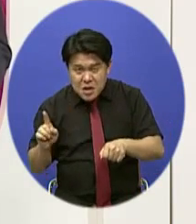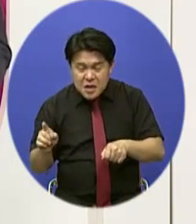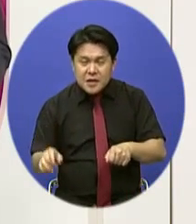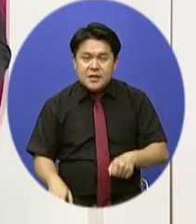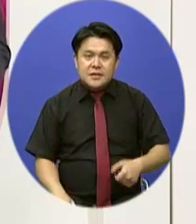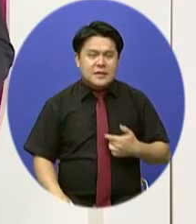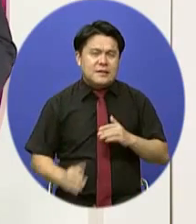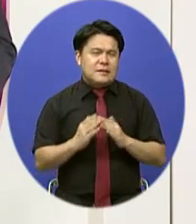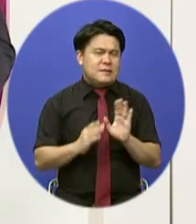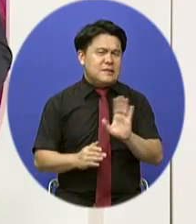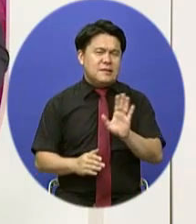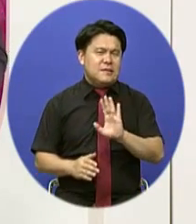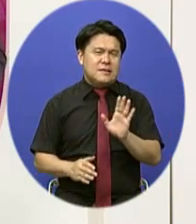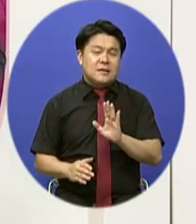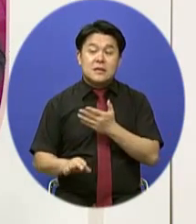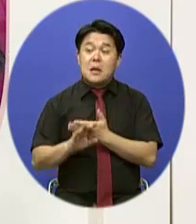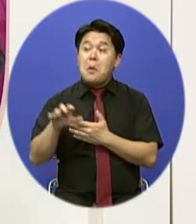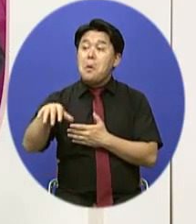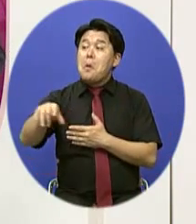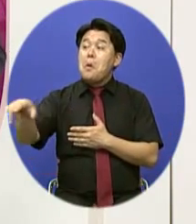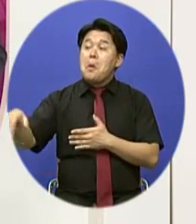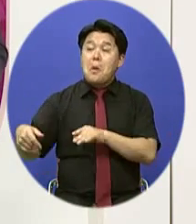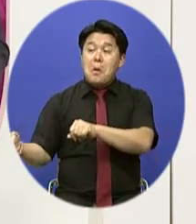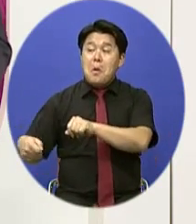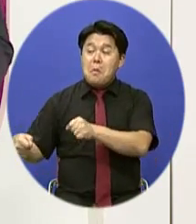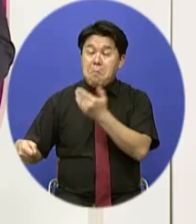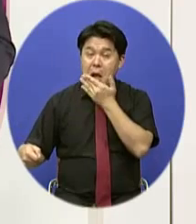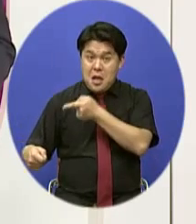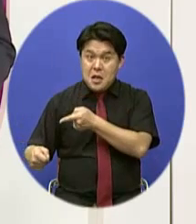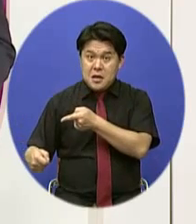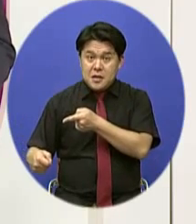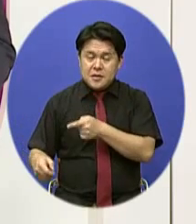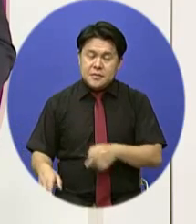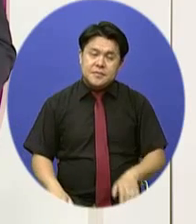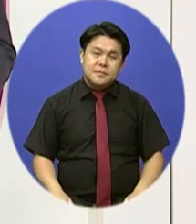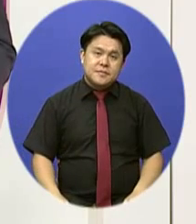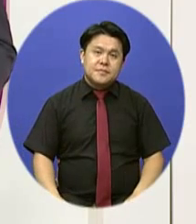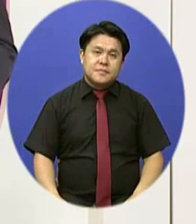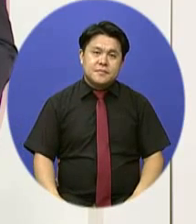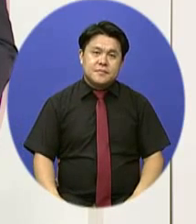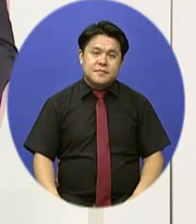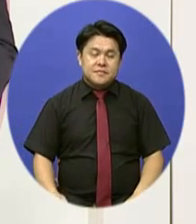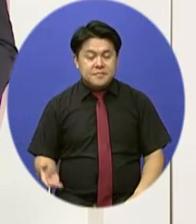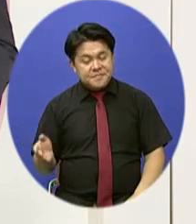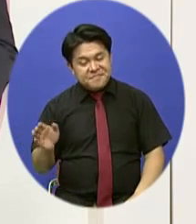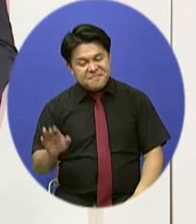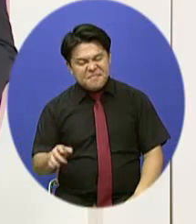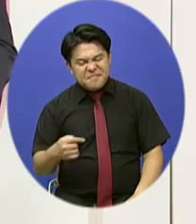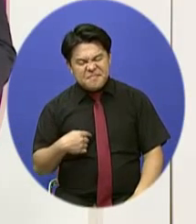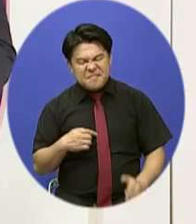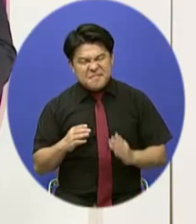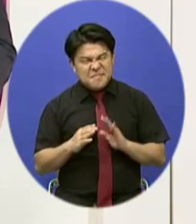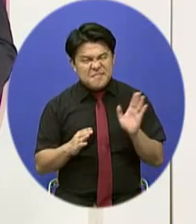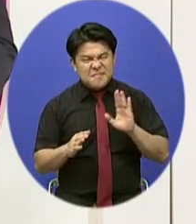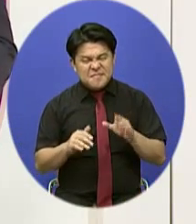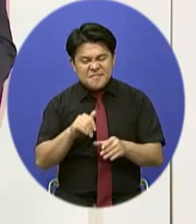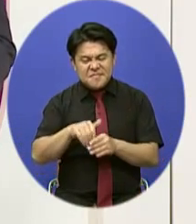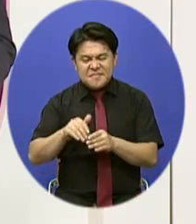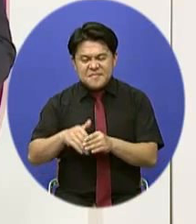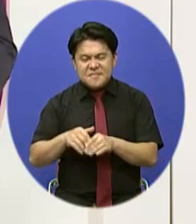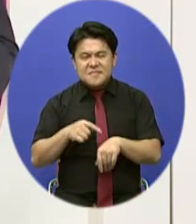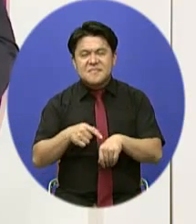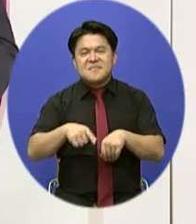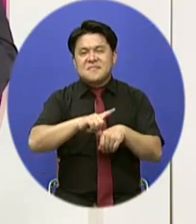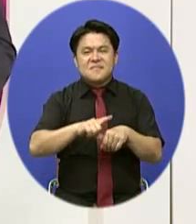저희 집에는 안 됩니다. 아. 다른데 좀 올 땐 나락은 되는데 네네. 좀 늦게 된 건 힘도 안